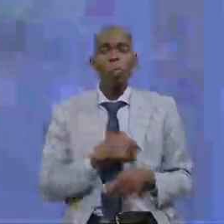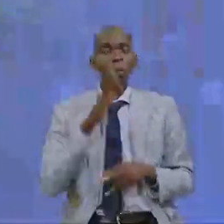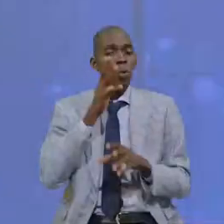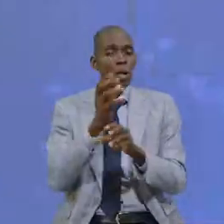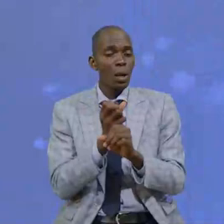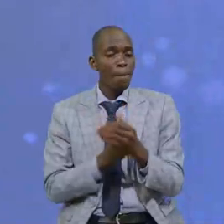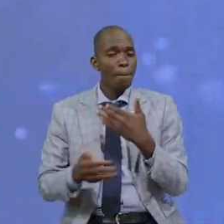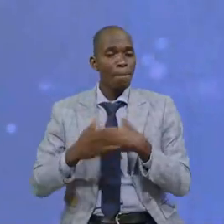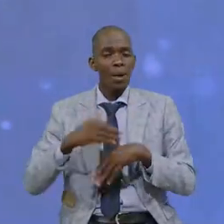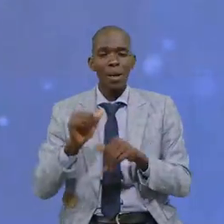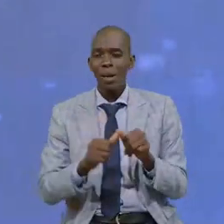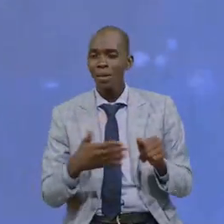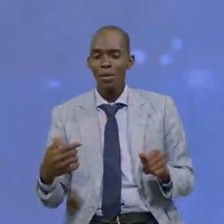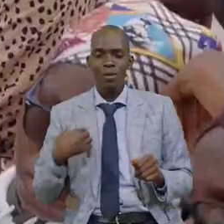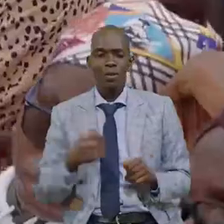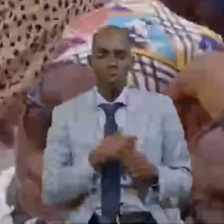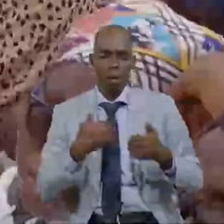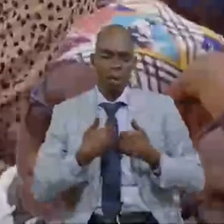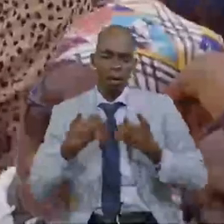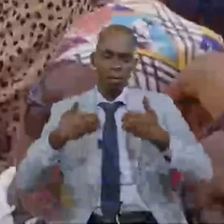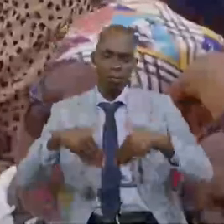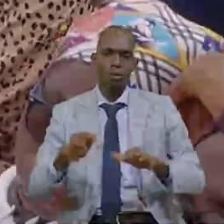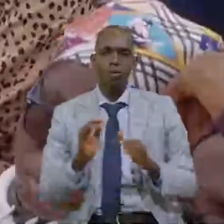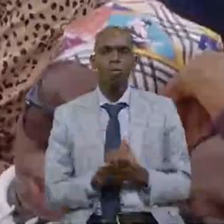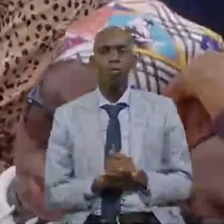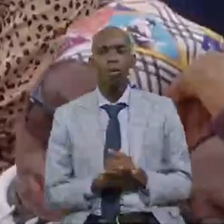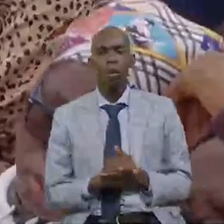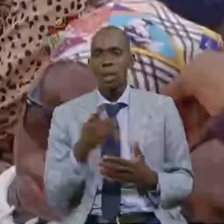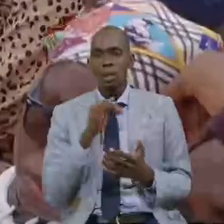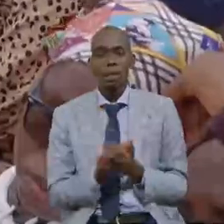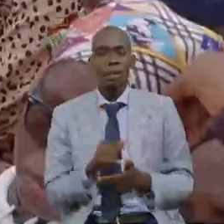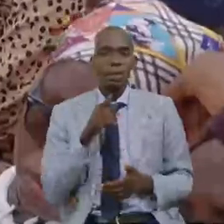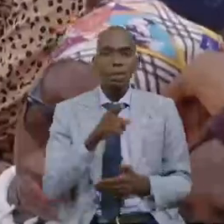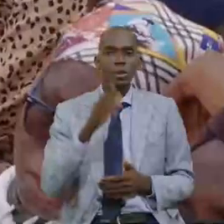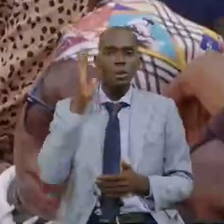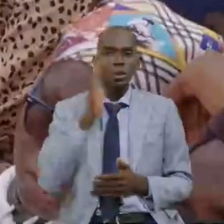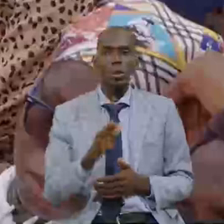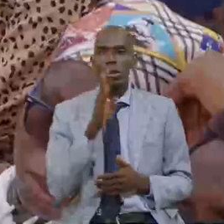nous allons récupérer tout ce que nous avons vendu. Il dit,